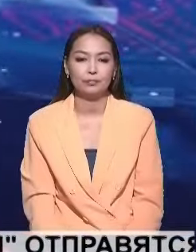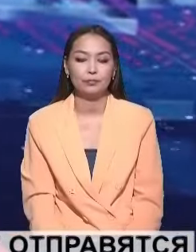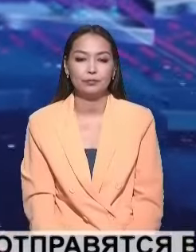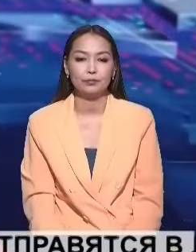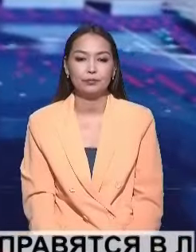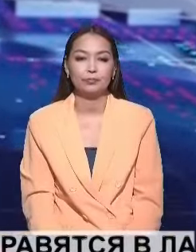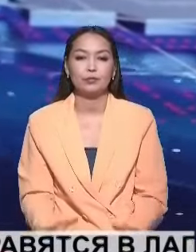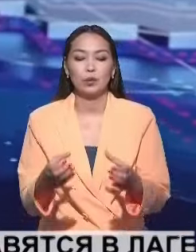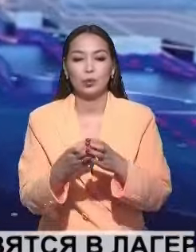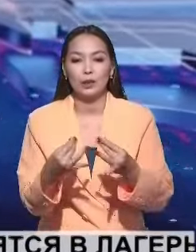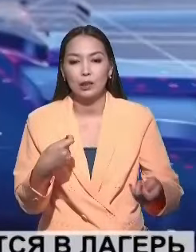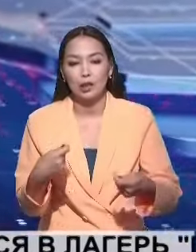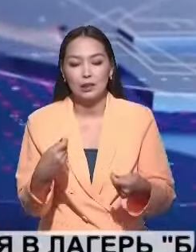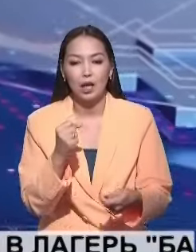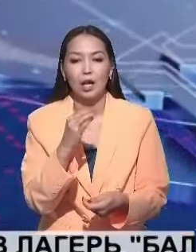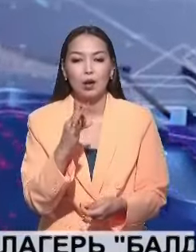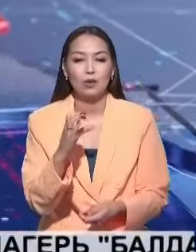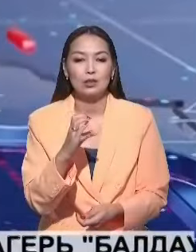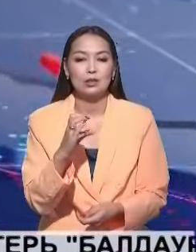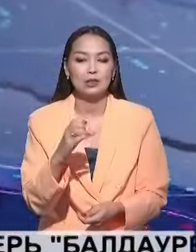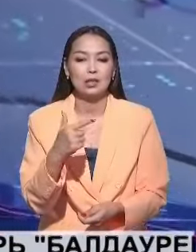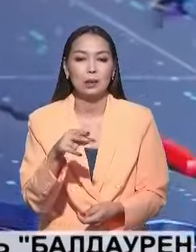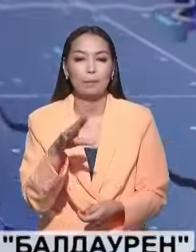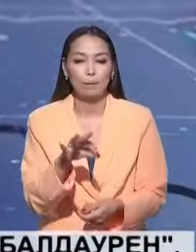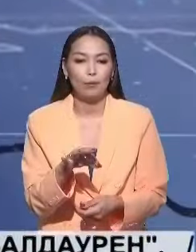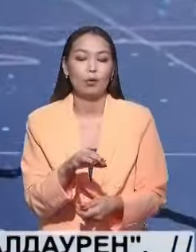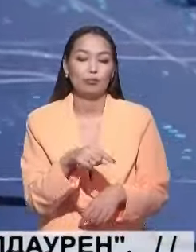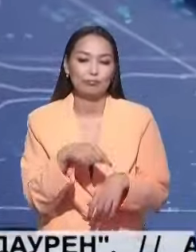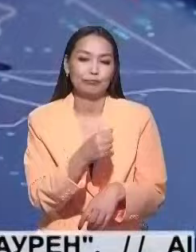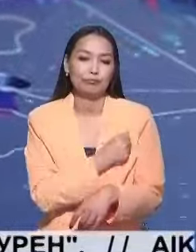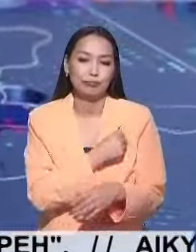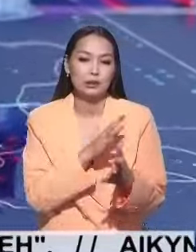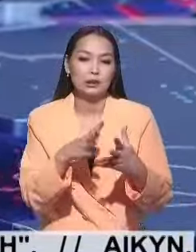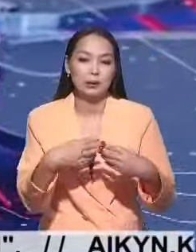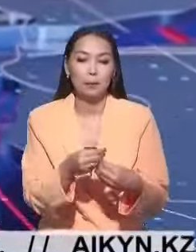Коллектив и руководство акционерного общества ССГПО выражает соболезнования семье